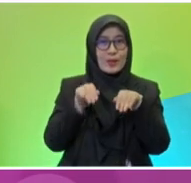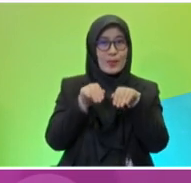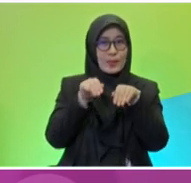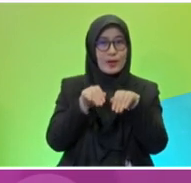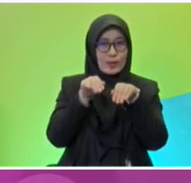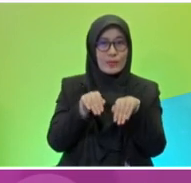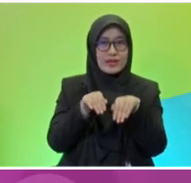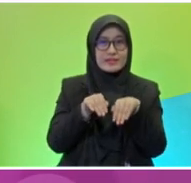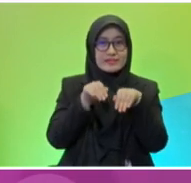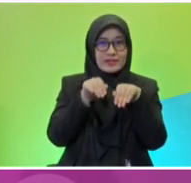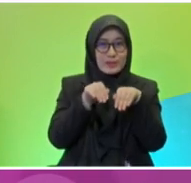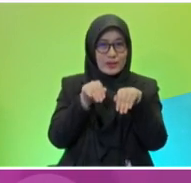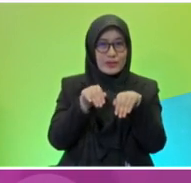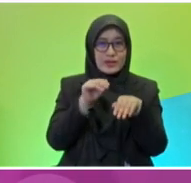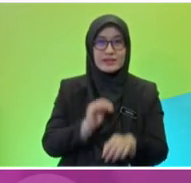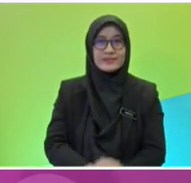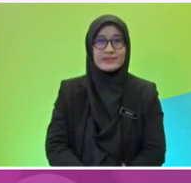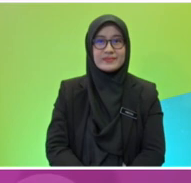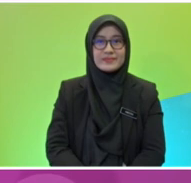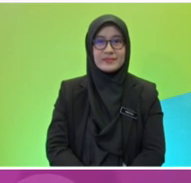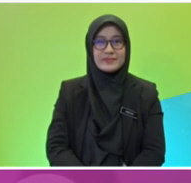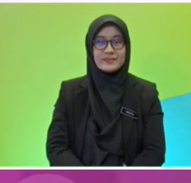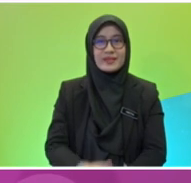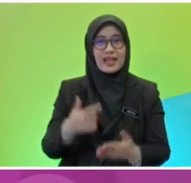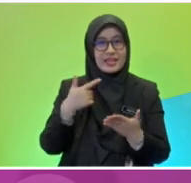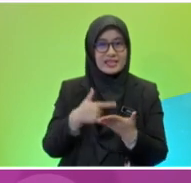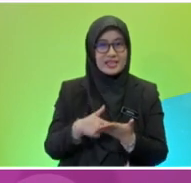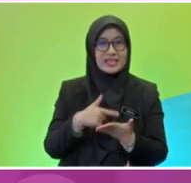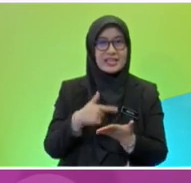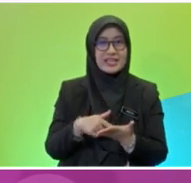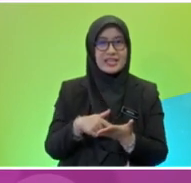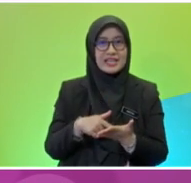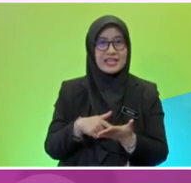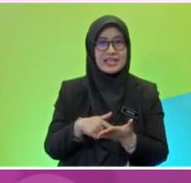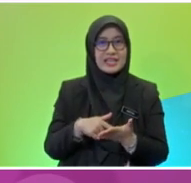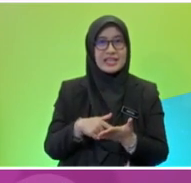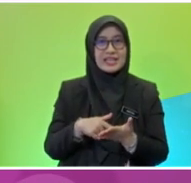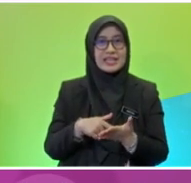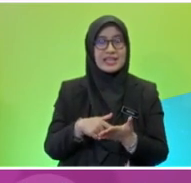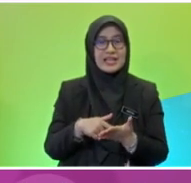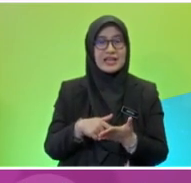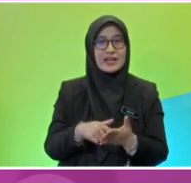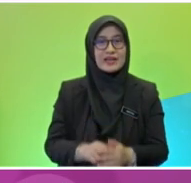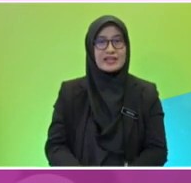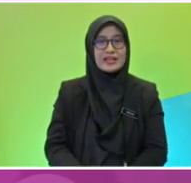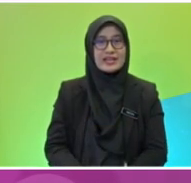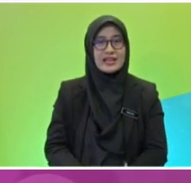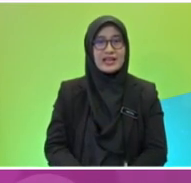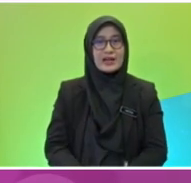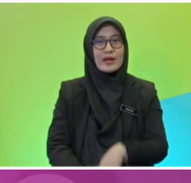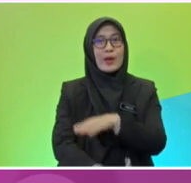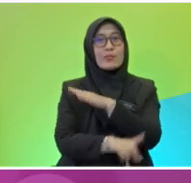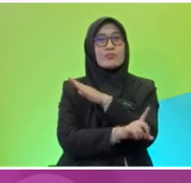lompat-lompat? Yeah. Cuba kan? Lepas itu, kita tengok lagi. Apa lagi? Burung